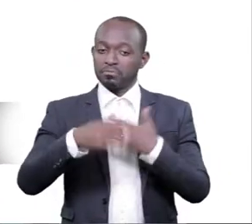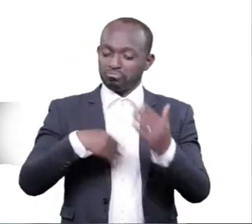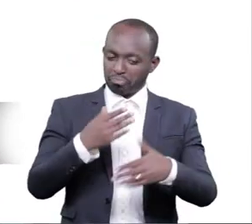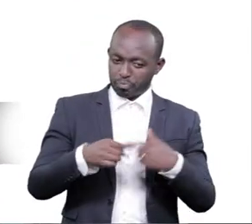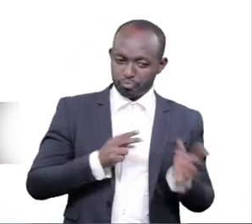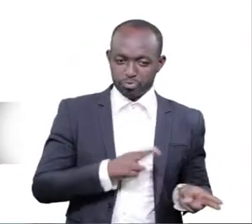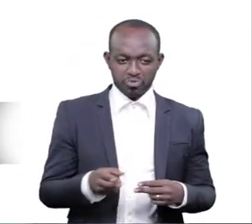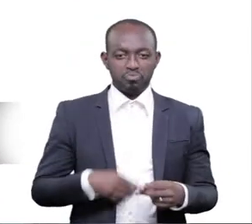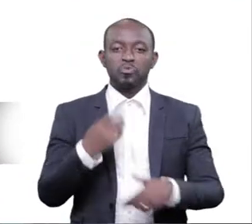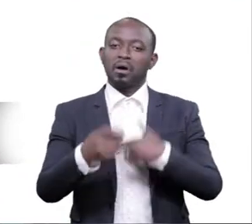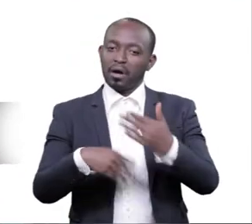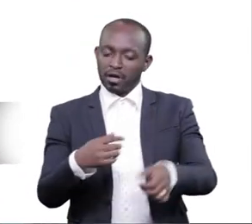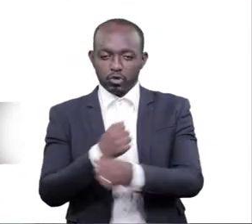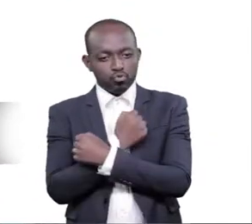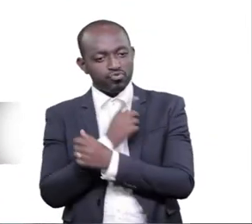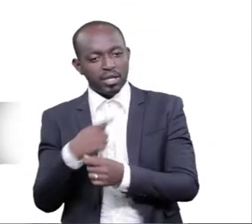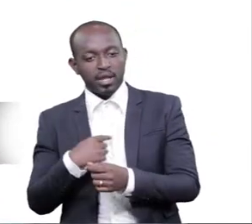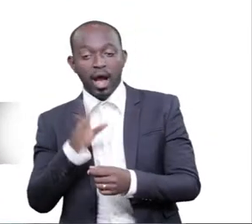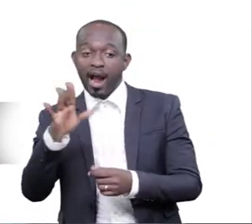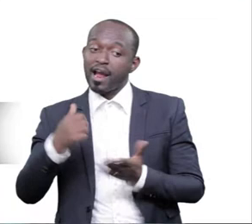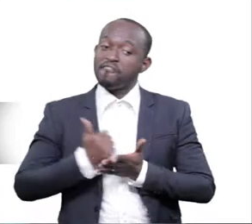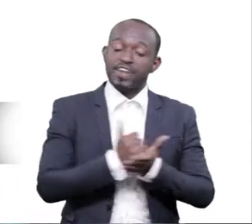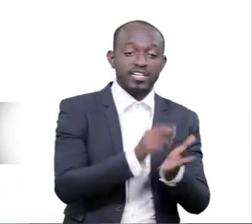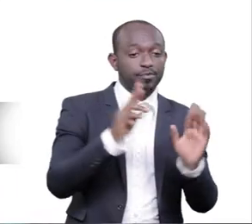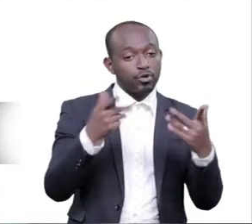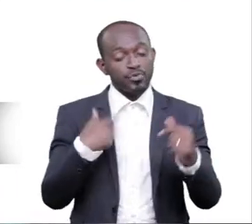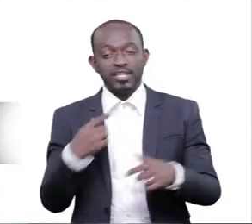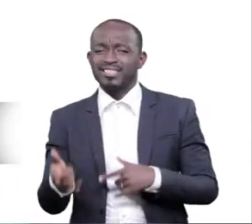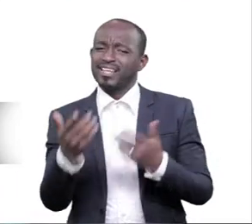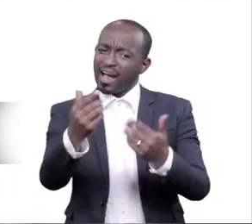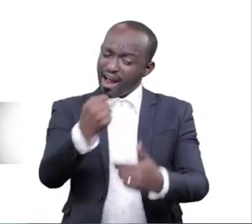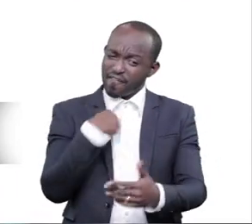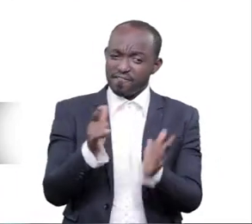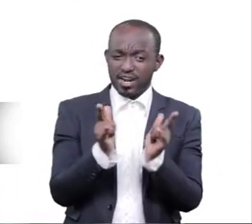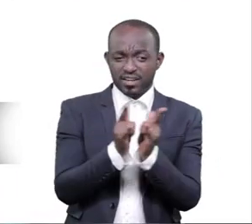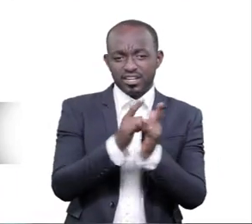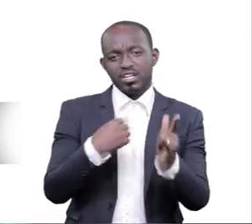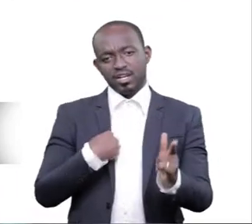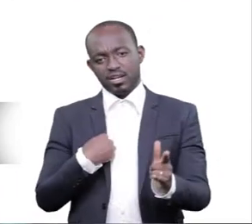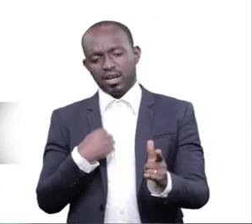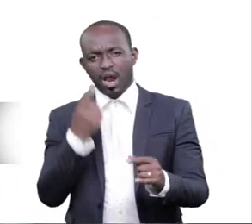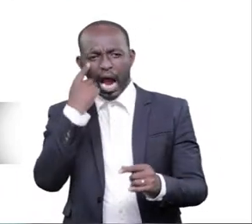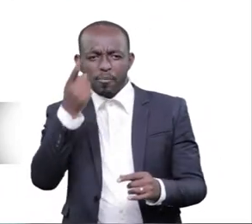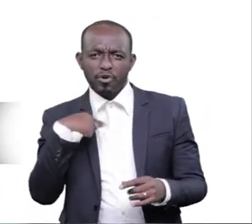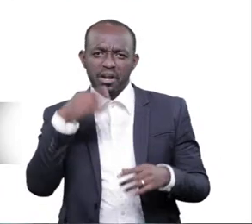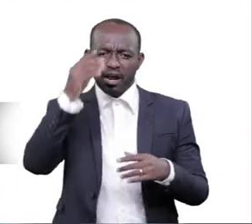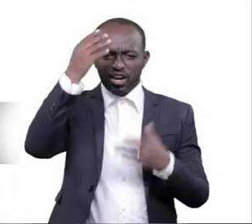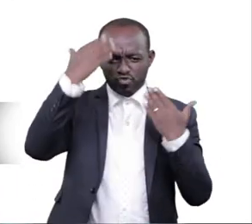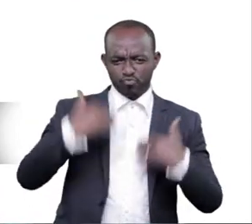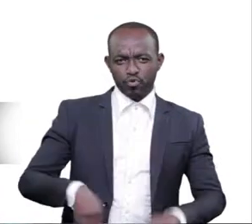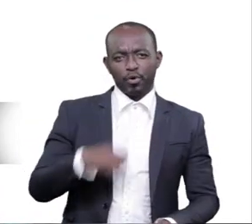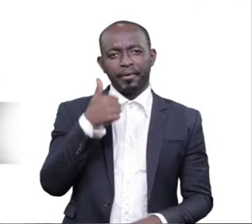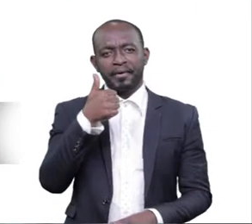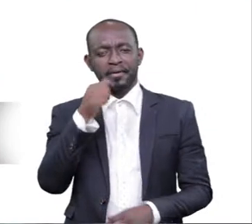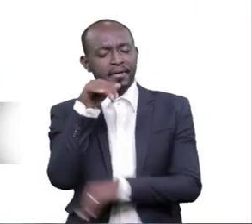turabana yahari icyo yandushije akakimfasha akangira n'inama pe nkabona ni umuntu mwiza nta kibazo